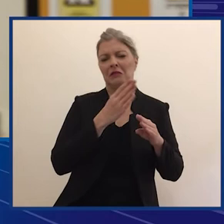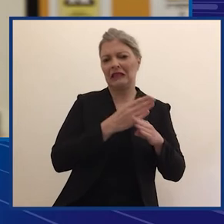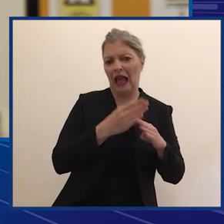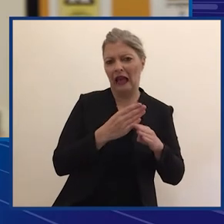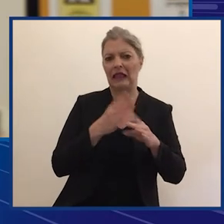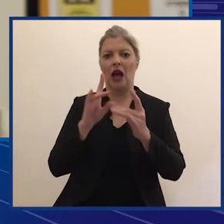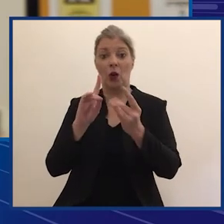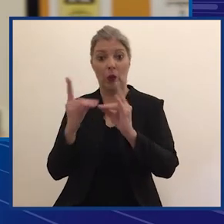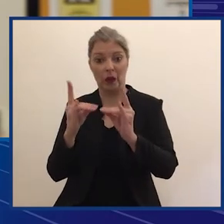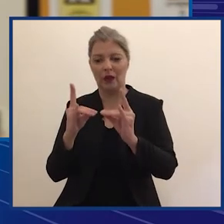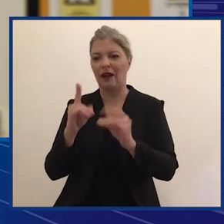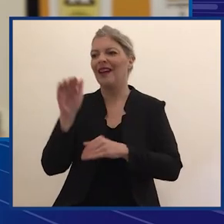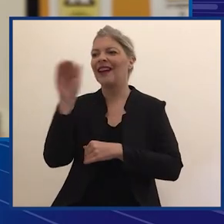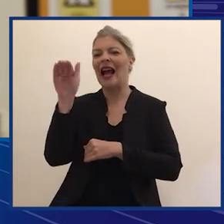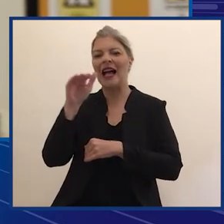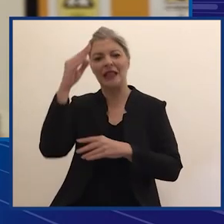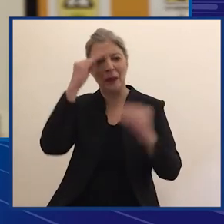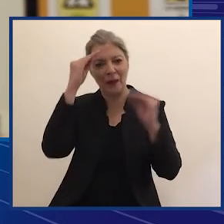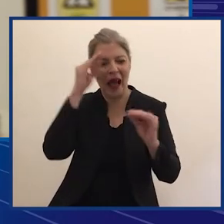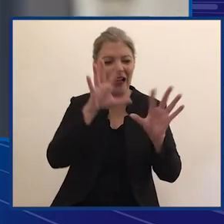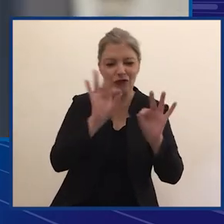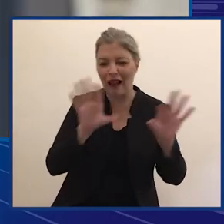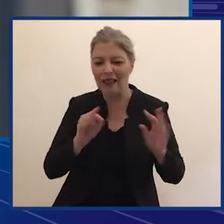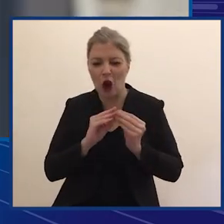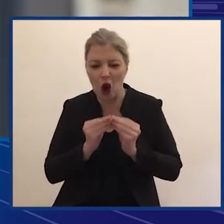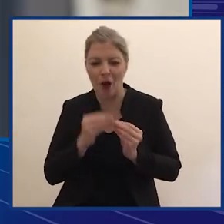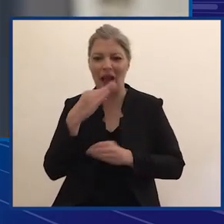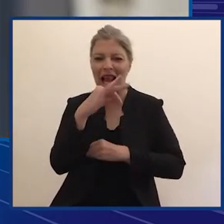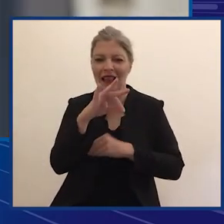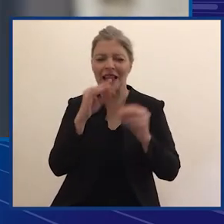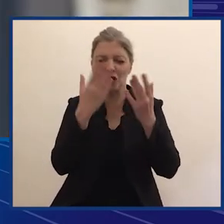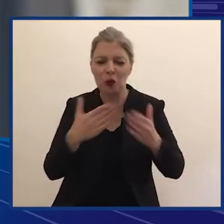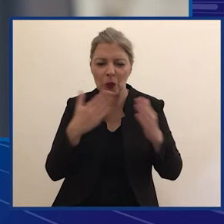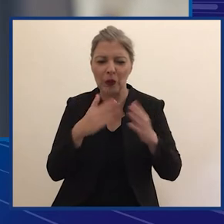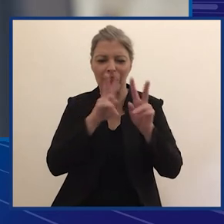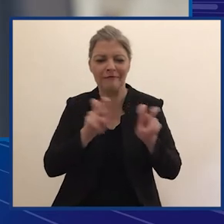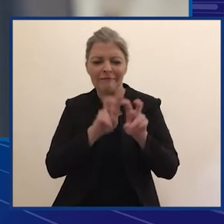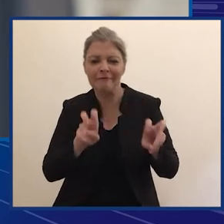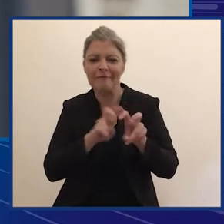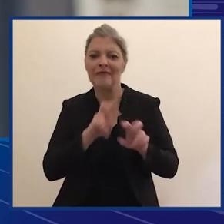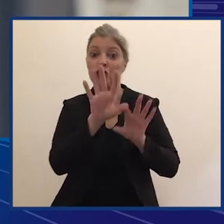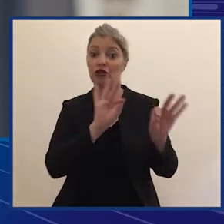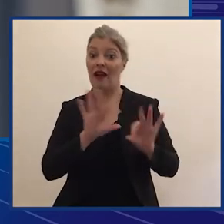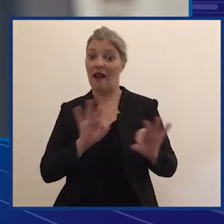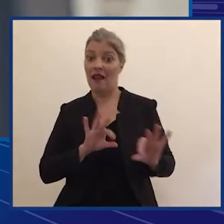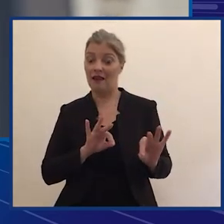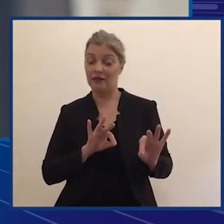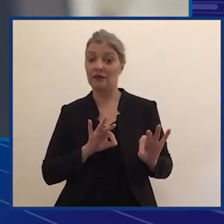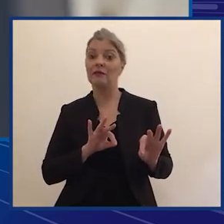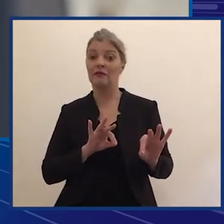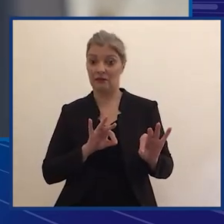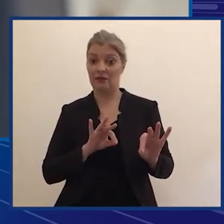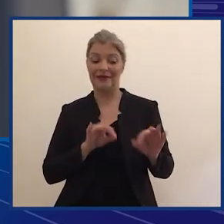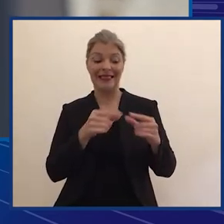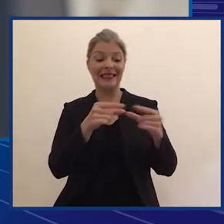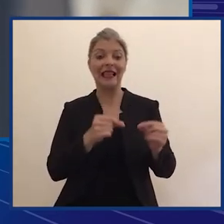come fare questa scelta, quindi imparano quale caratteristiche andare a guardare, come andare a dire, a definire la scheda più adatta